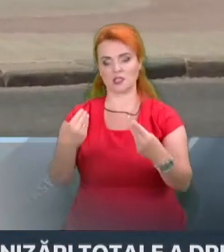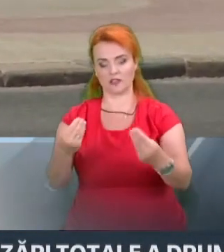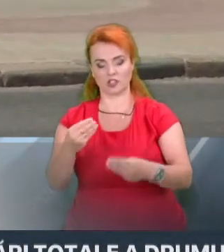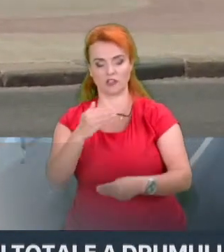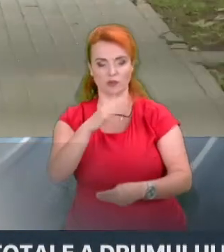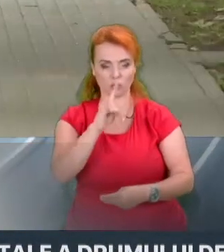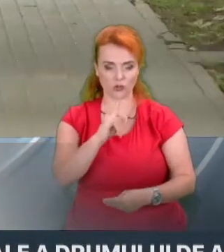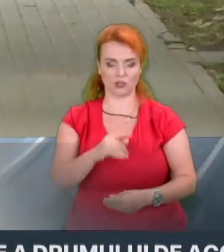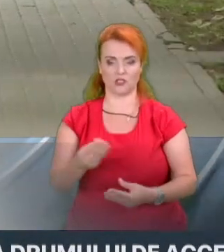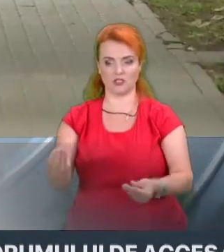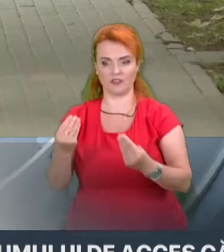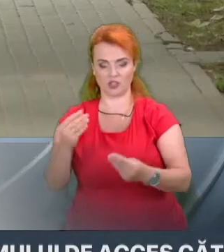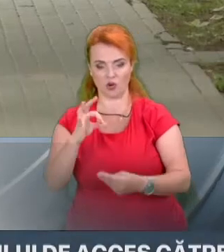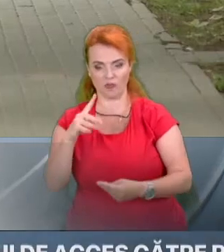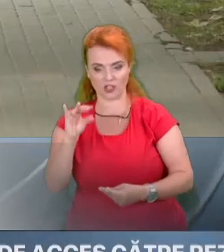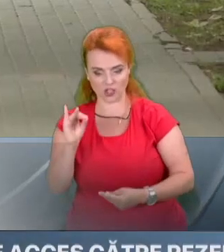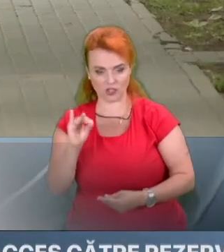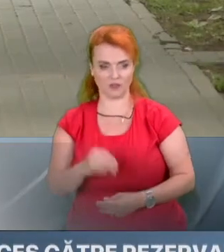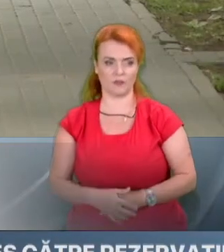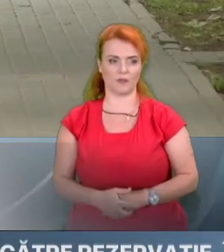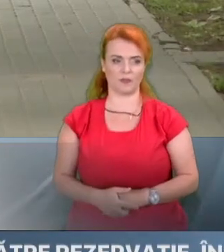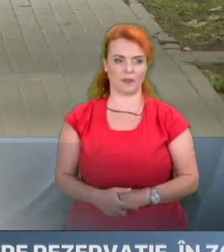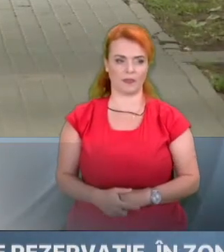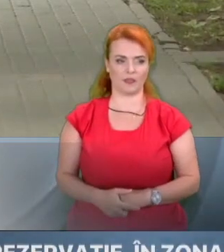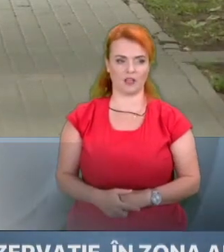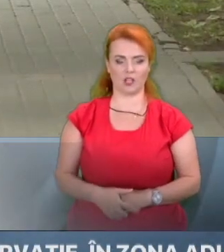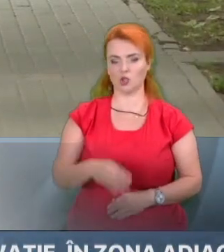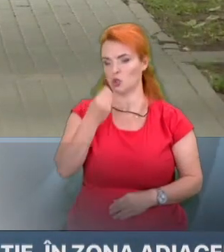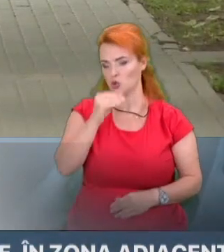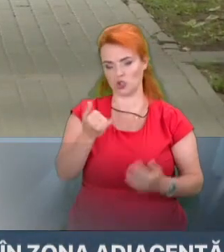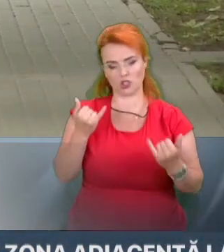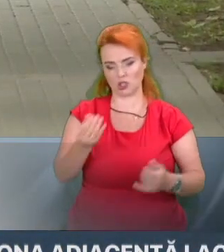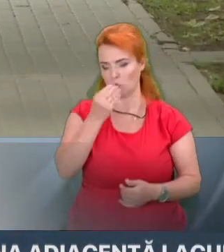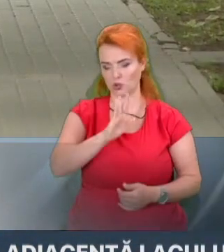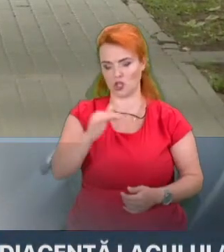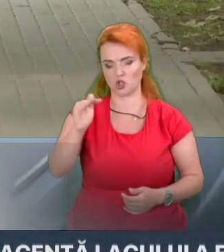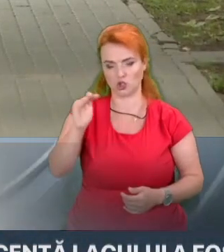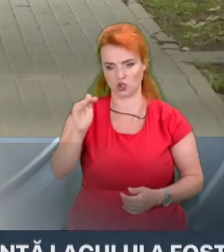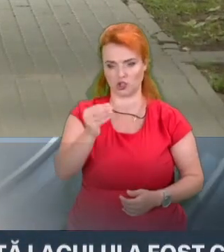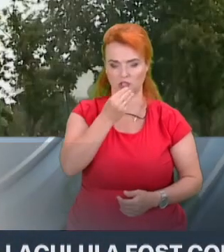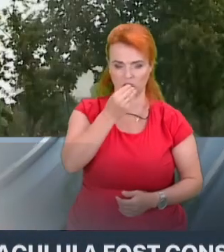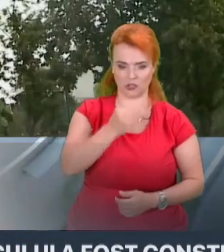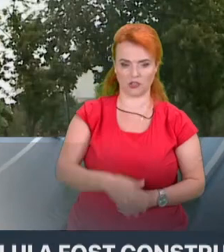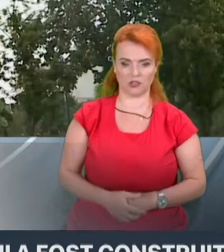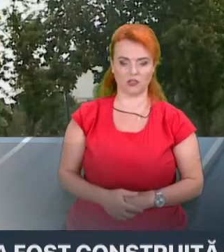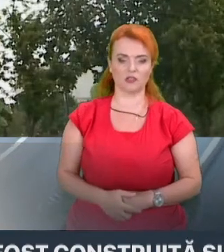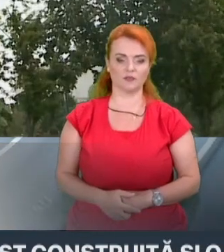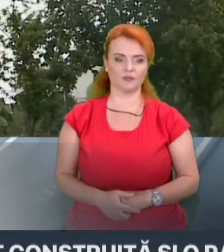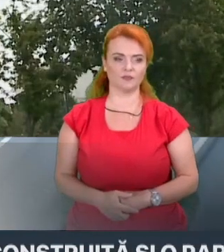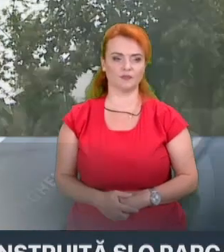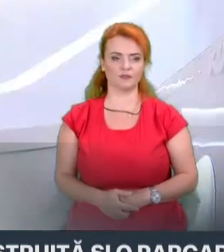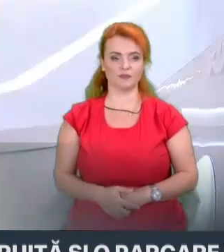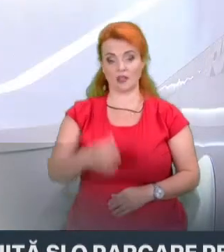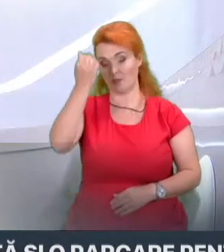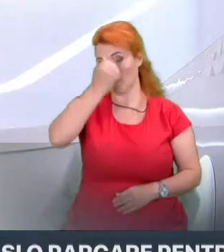fructe proaspete. Deci nu se recomandă grăsimile în această perioadă, că ele au capacitatea de a încălzi organismul. Eu